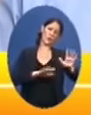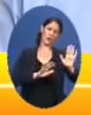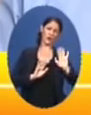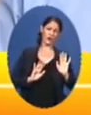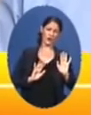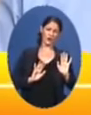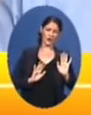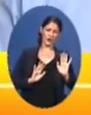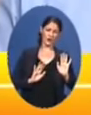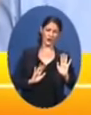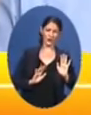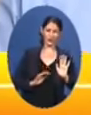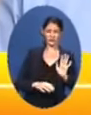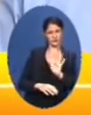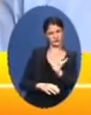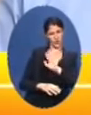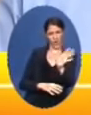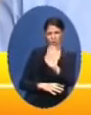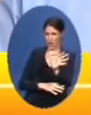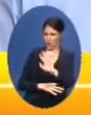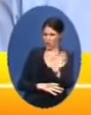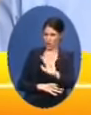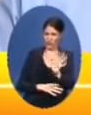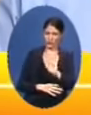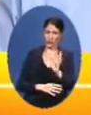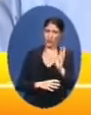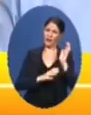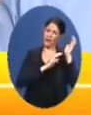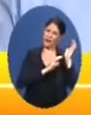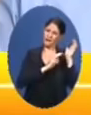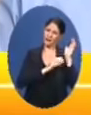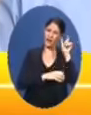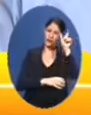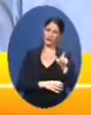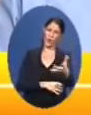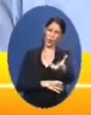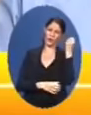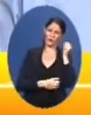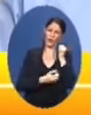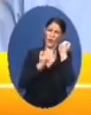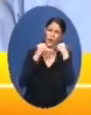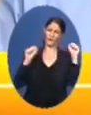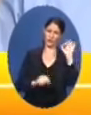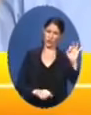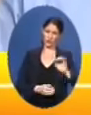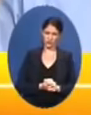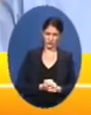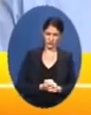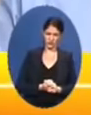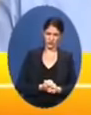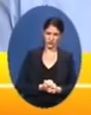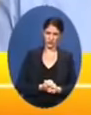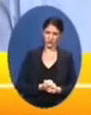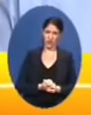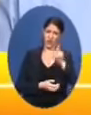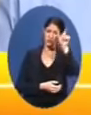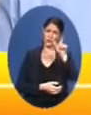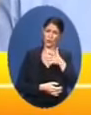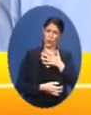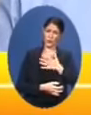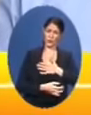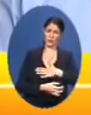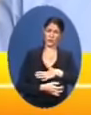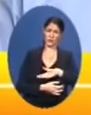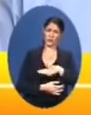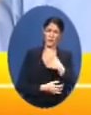תהיה עבד אם אתה רוצה. אני חושב שהעבד זה מישהו שנשללה חירותו, מישהו שמרצונו